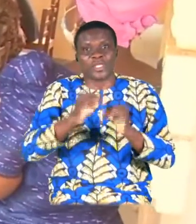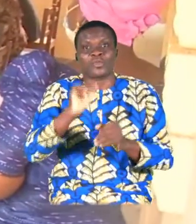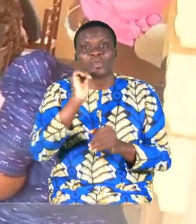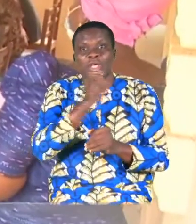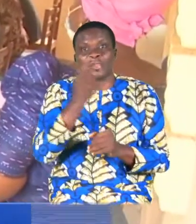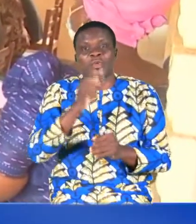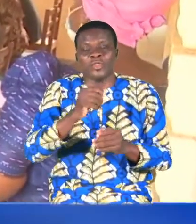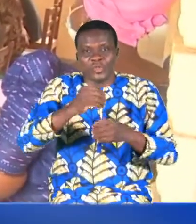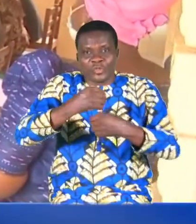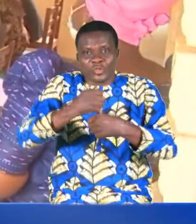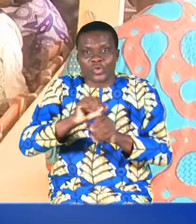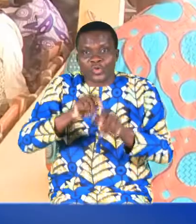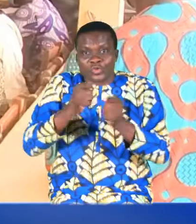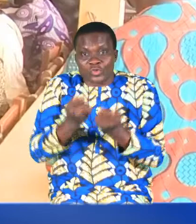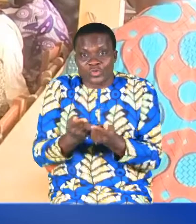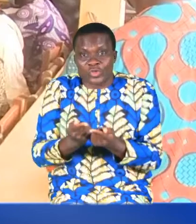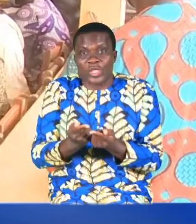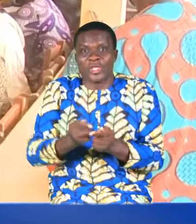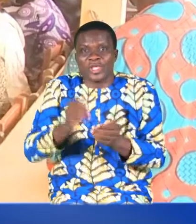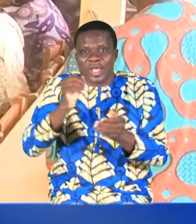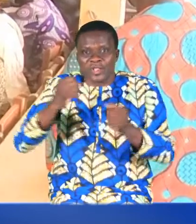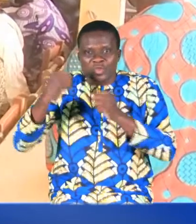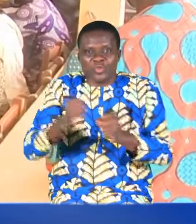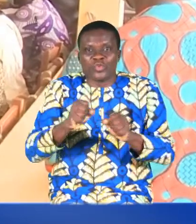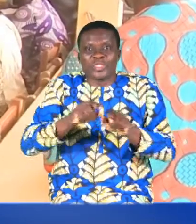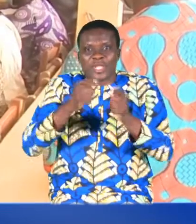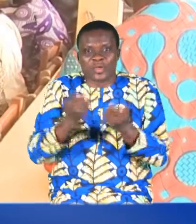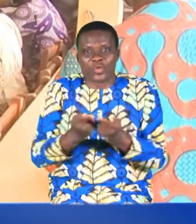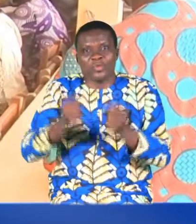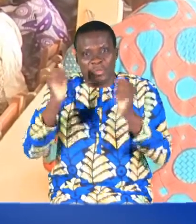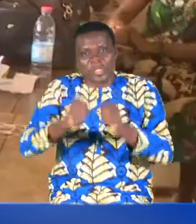agricoles se constituer à terme en de puissants groupes